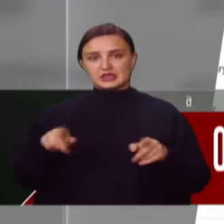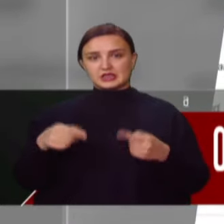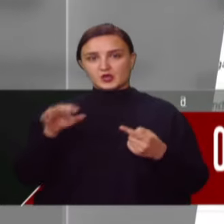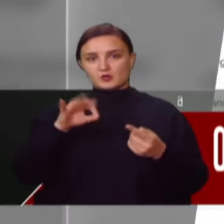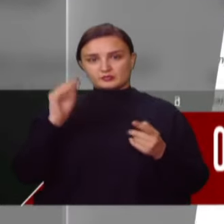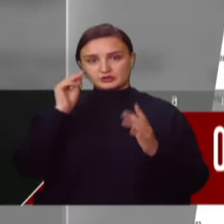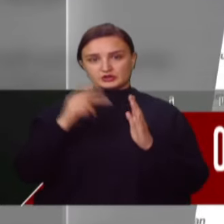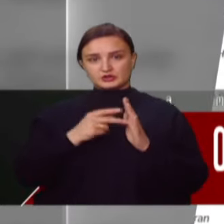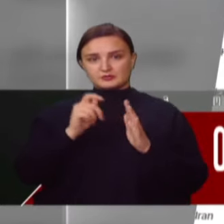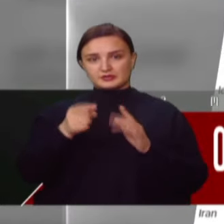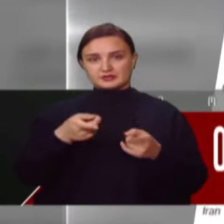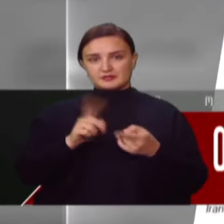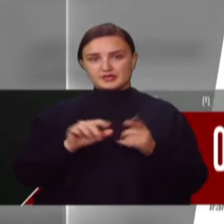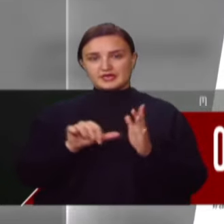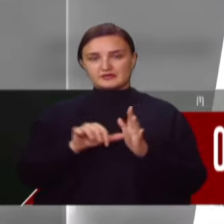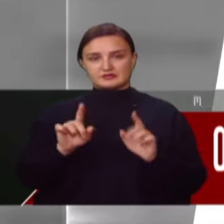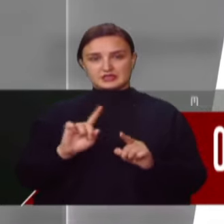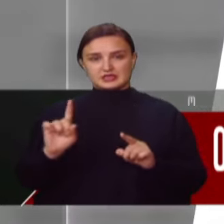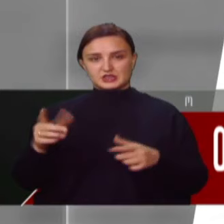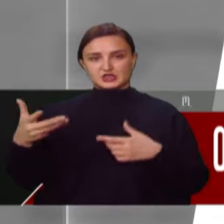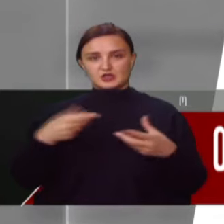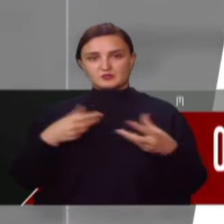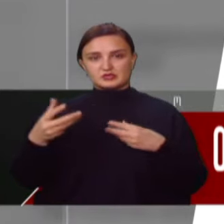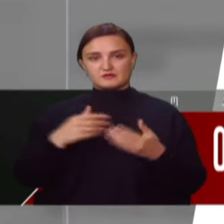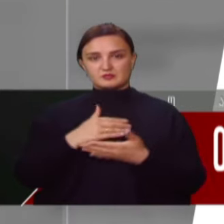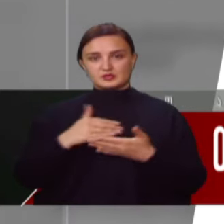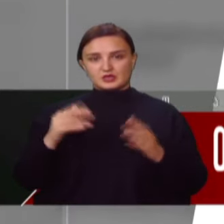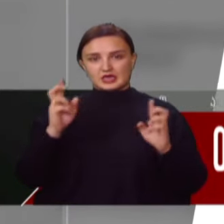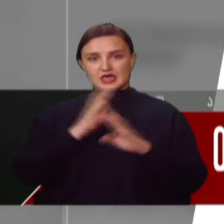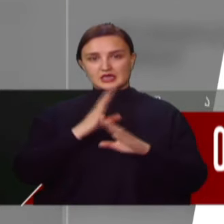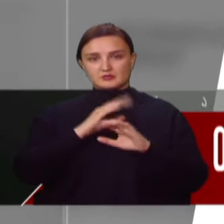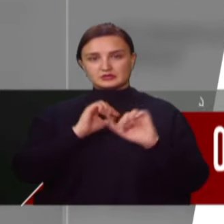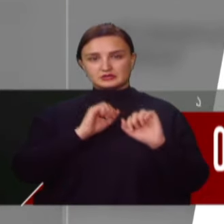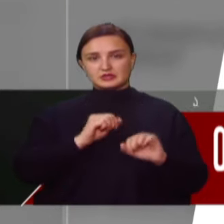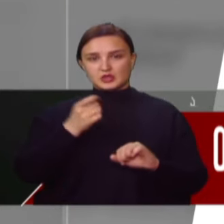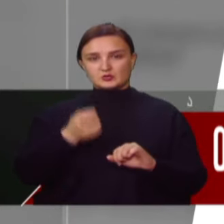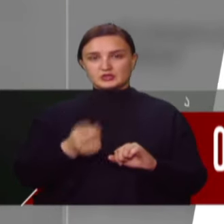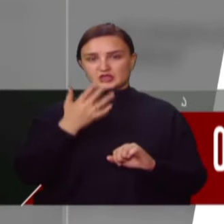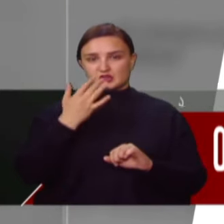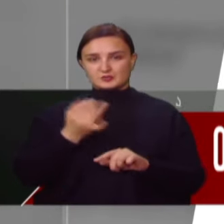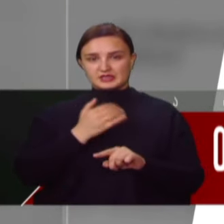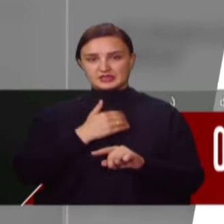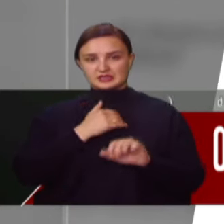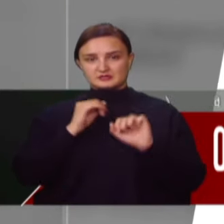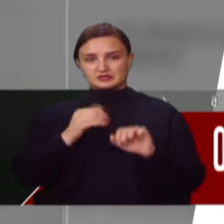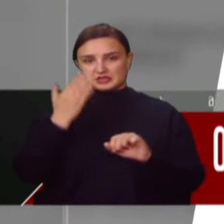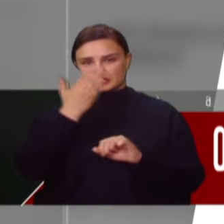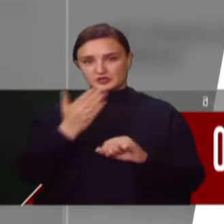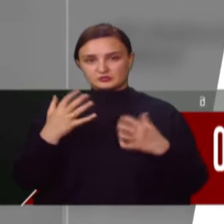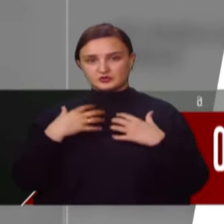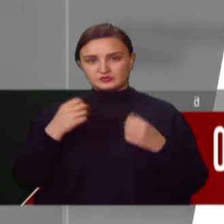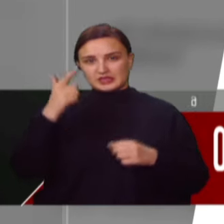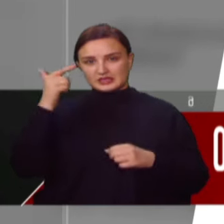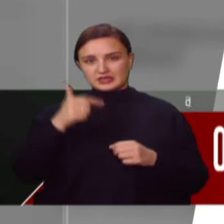შეფასება ეფუძნება 6 საყდეს. შემოსავლების დონე, გარემოს დაცვა, უმცირესობების ინტერესების დაცულობა, საზოგადოებრივი ჯანმრთელობა,